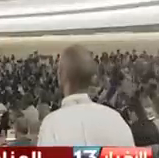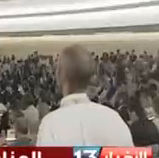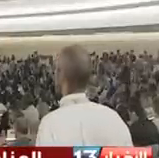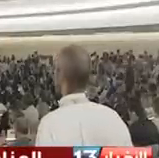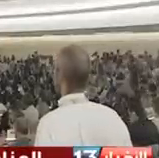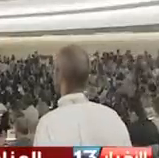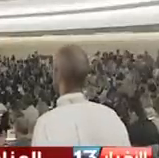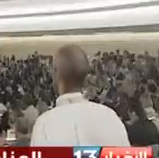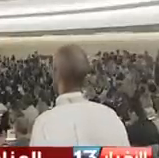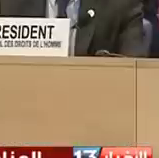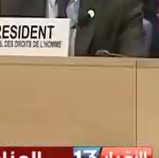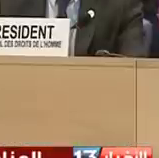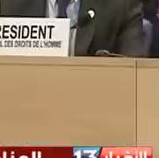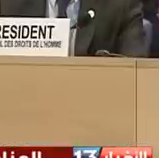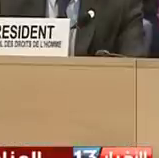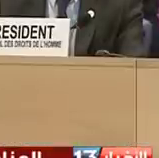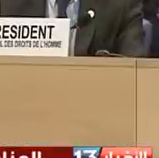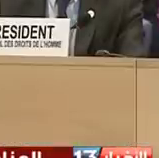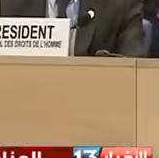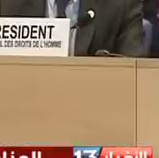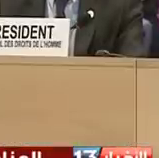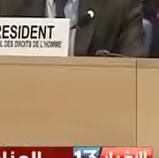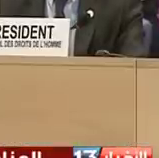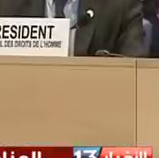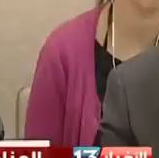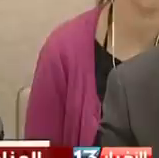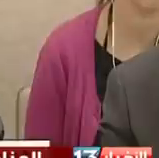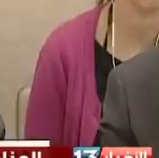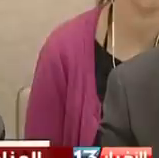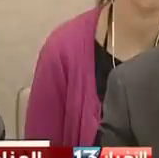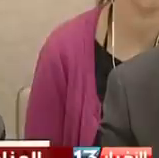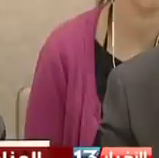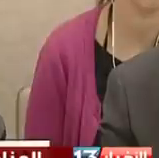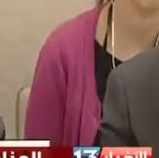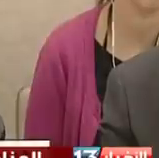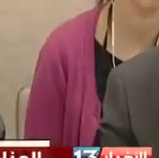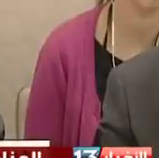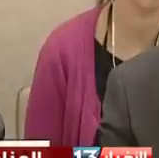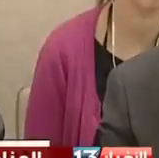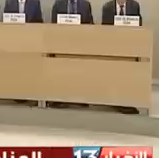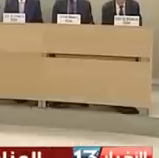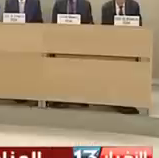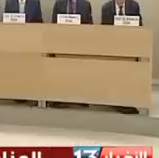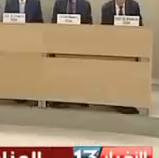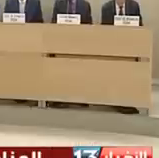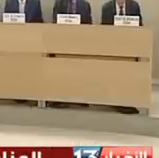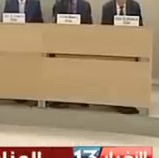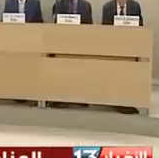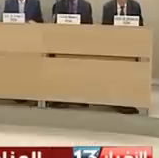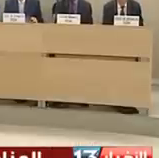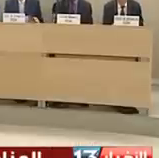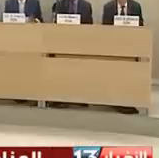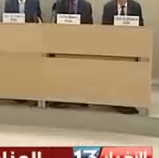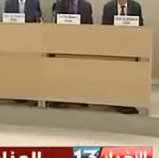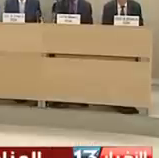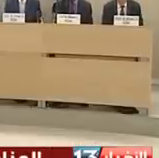مجلس حقوق الإنسان بالأمم المتحدة يعرب عن قلقه من التصعيد العسكري في اليمن ويدعو لتشكيل لجان دولية للتحقيق